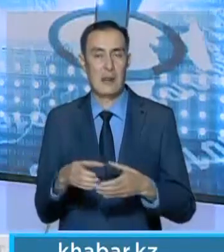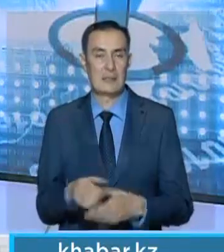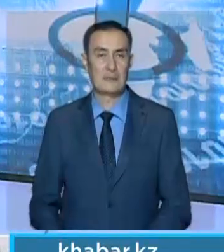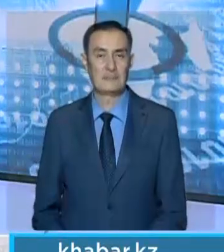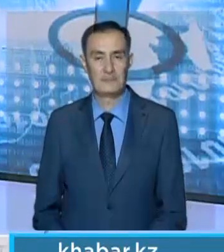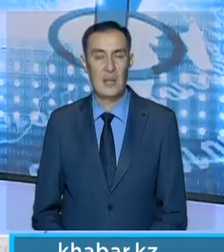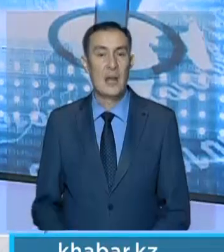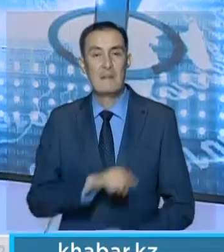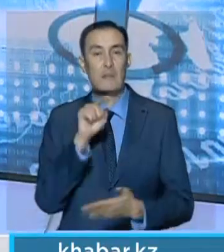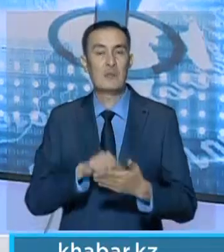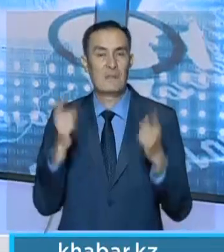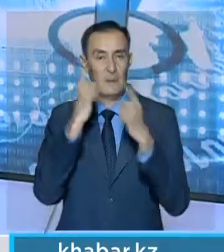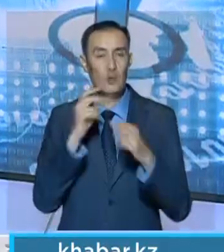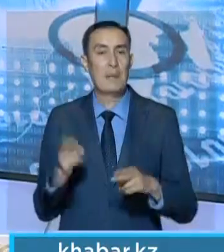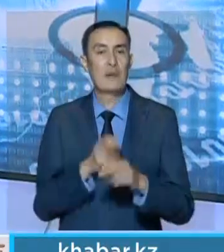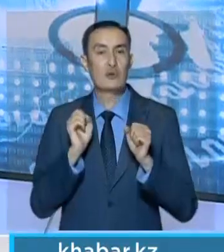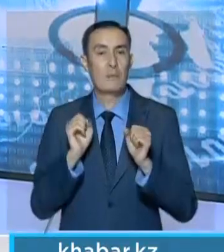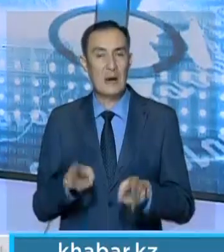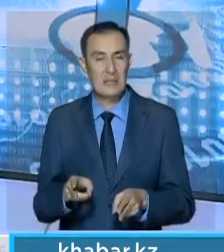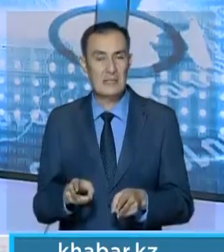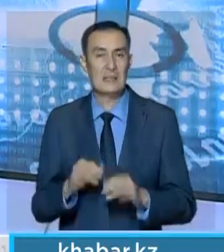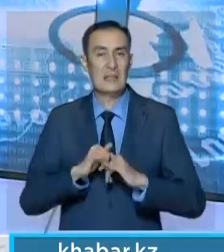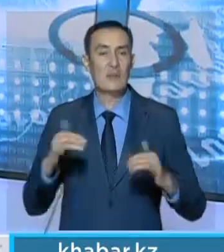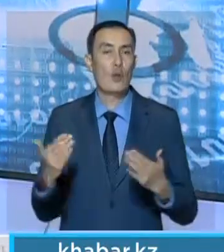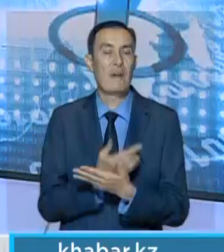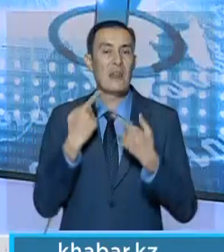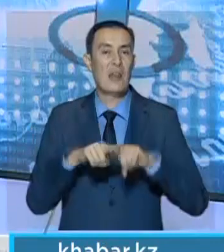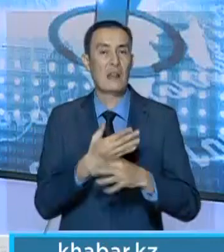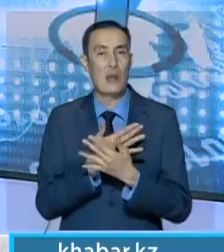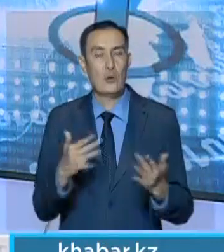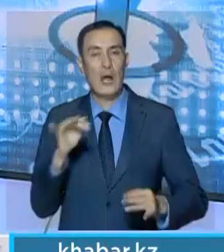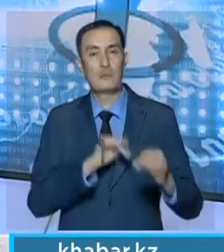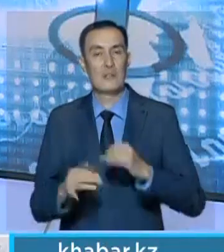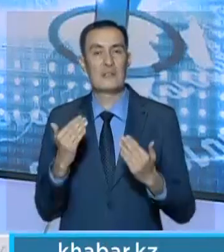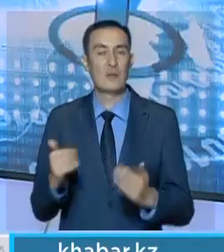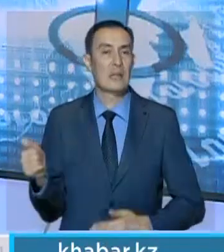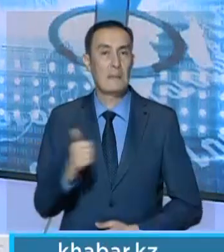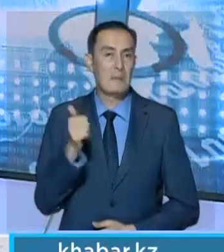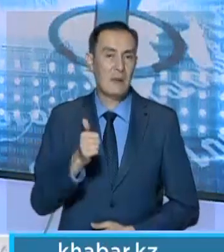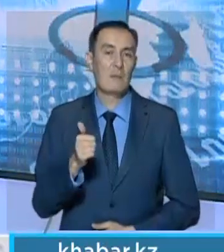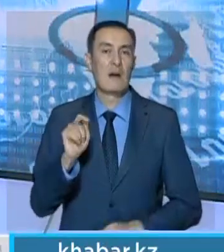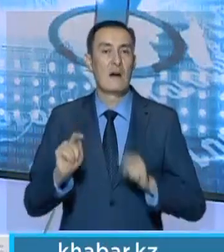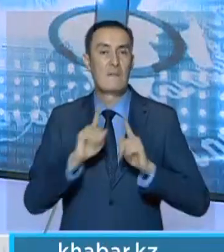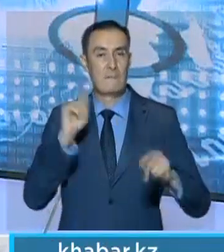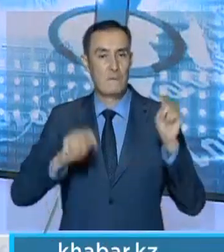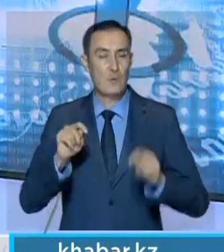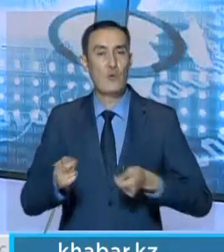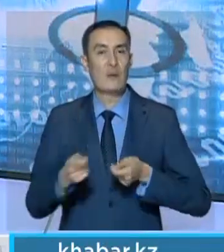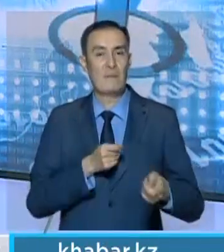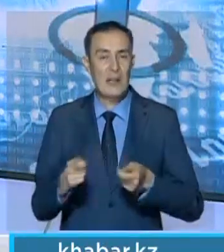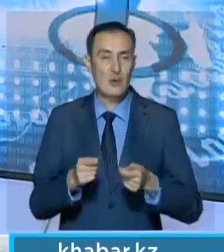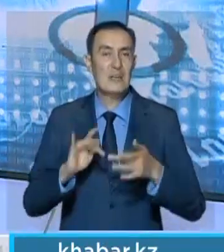Продолжаем выпуск. Вопросы информационной безопасности, возникающие с развитием новых технологий, обсудили сегодня на первом национальном форуме по